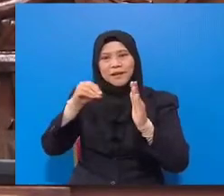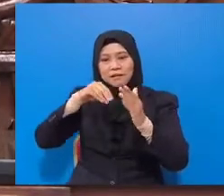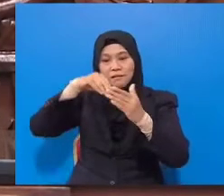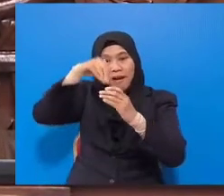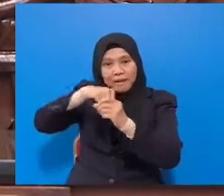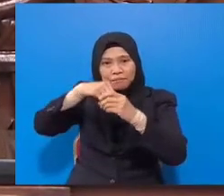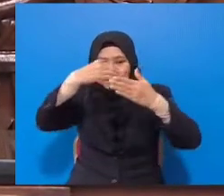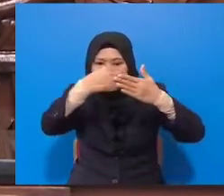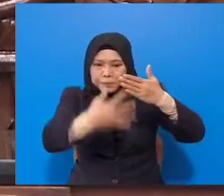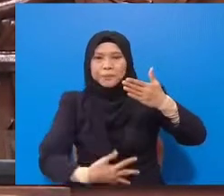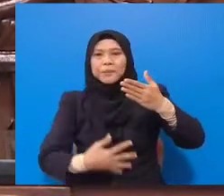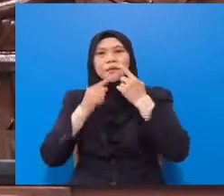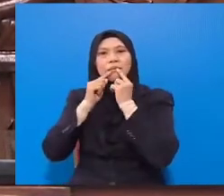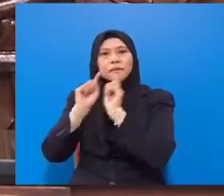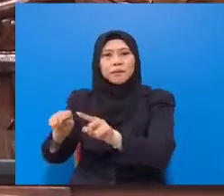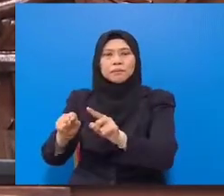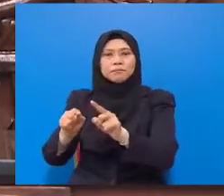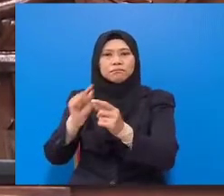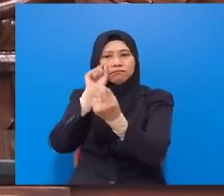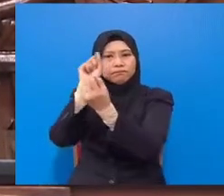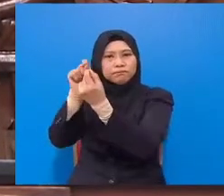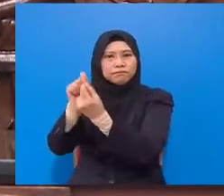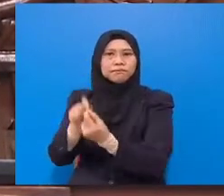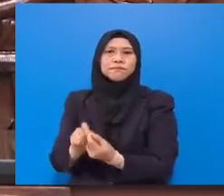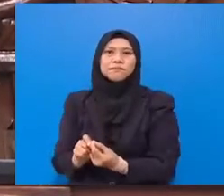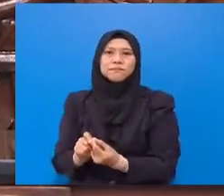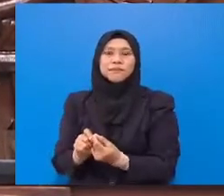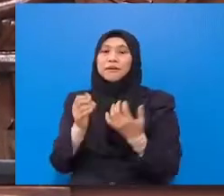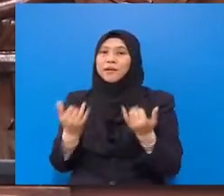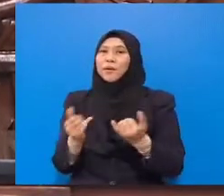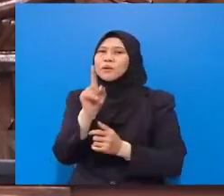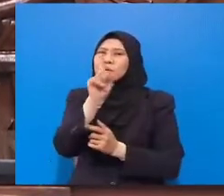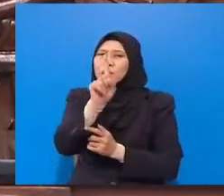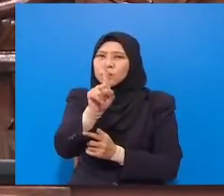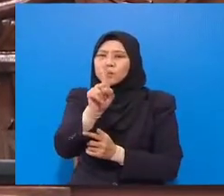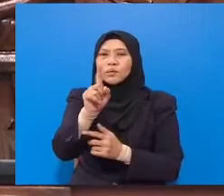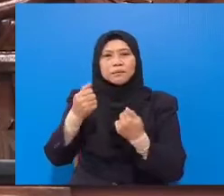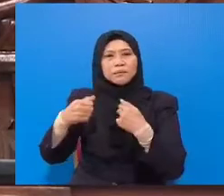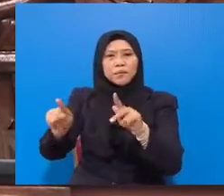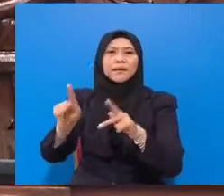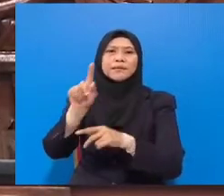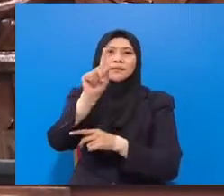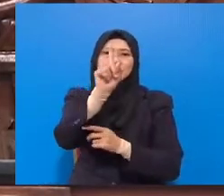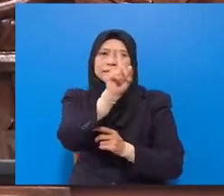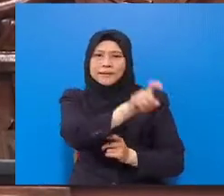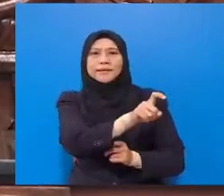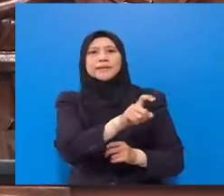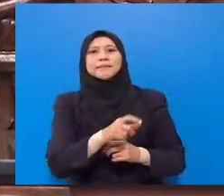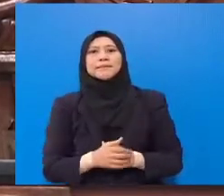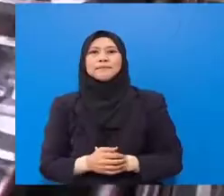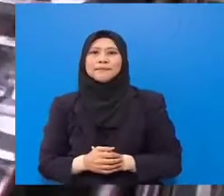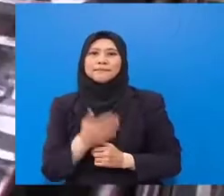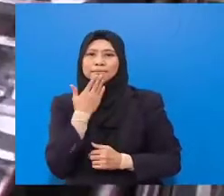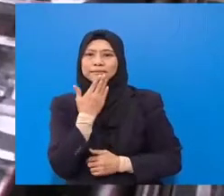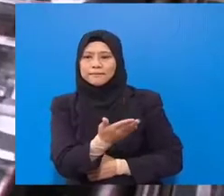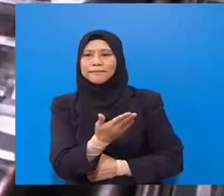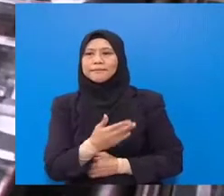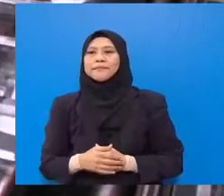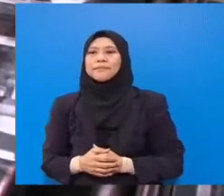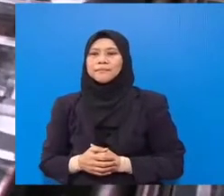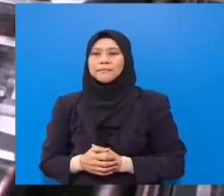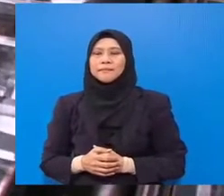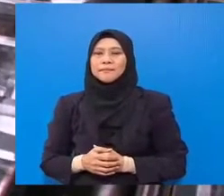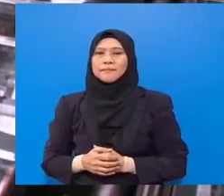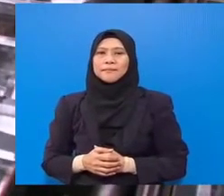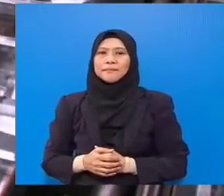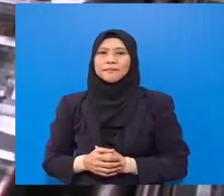jadi yang bermain ada satu lagi peluang untuk bertanya mengasih trim